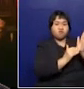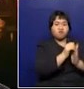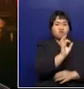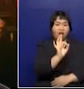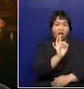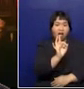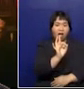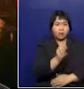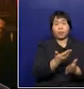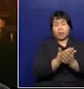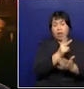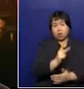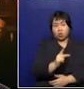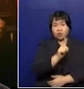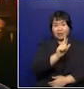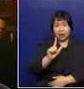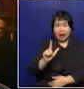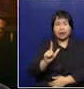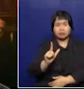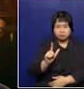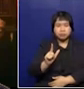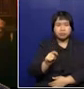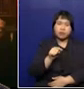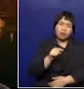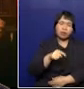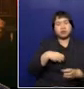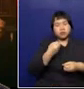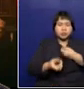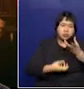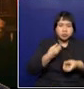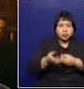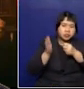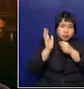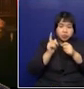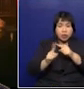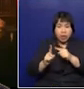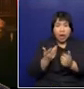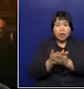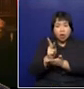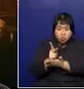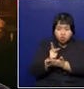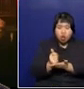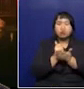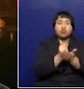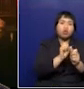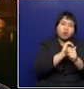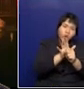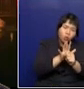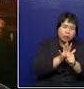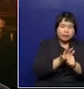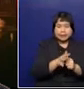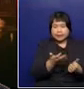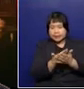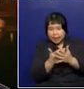กู้เงิน1ล้านล้านฮะสั้นๆนะไม่ว่าท่านจะบรรยายยังไงก็ตามนะฮะกู้มาเพื่อเยียวยาประชาชนซึ่งอดอยากและก็